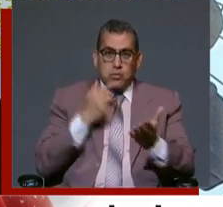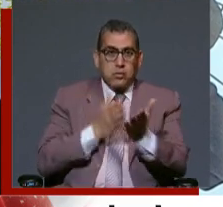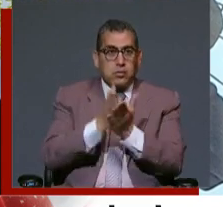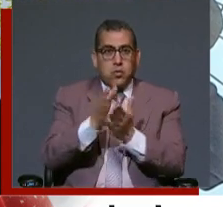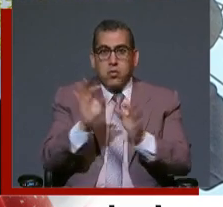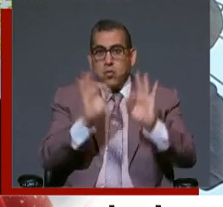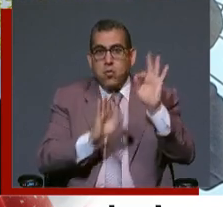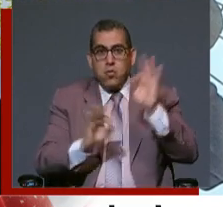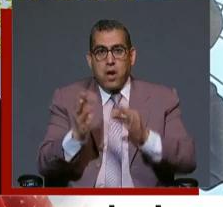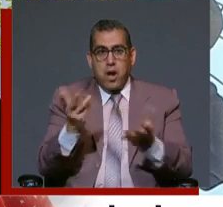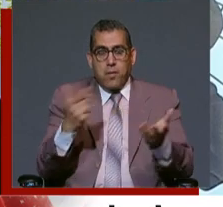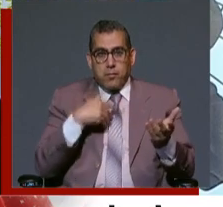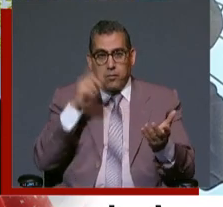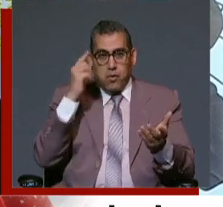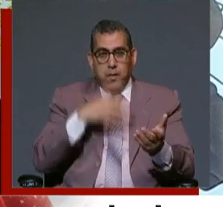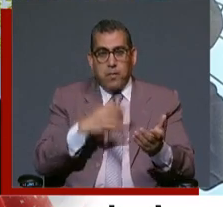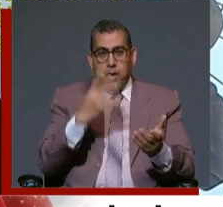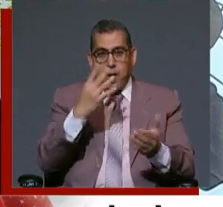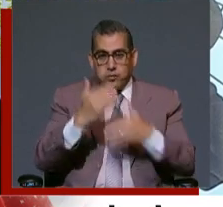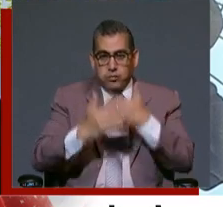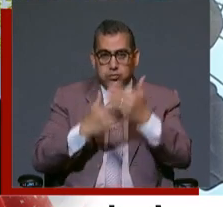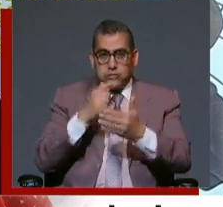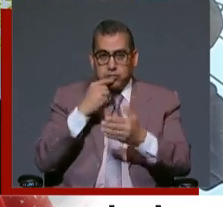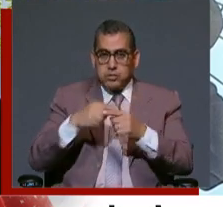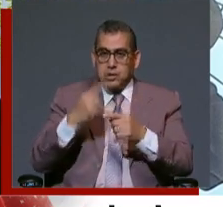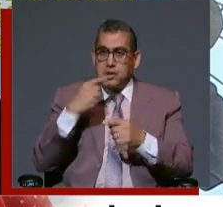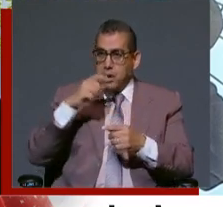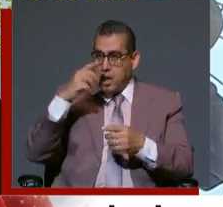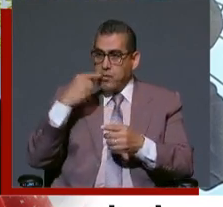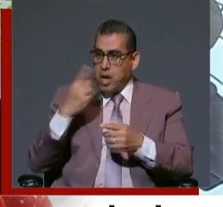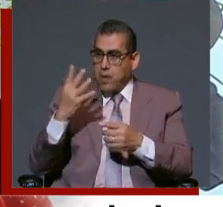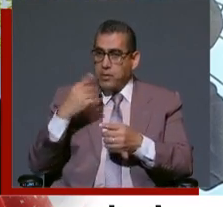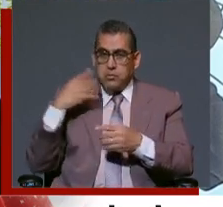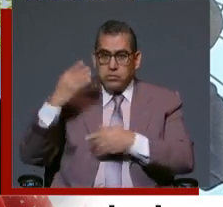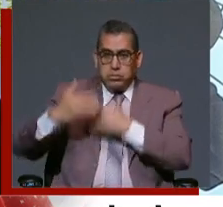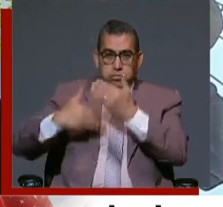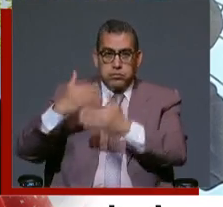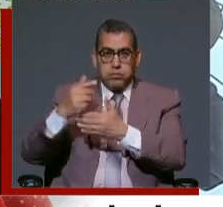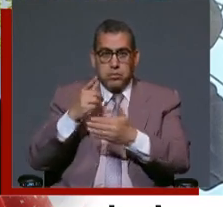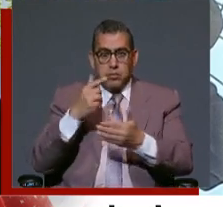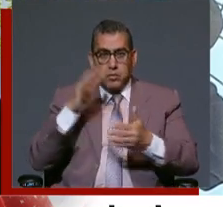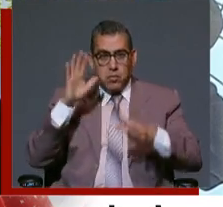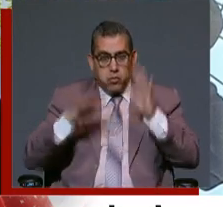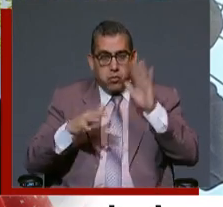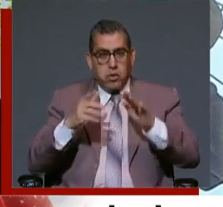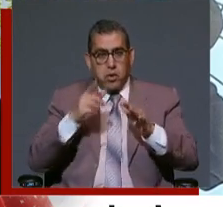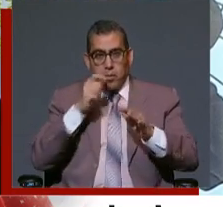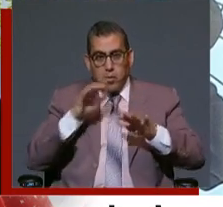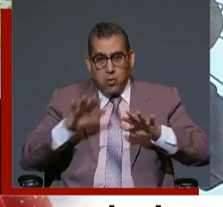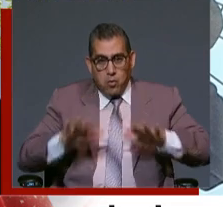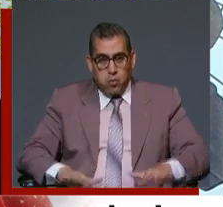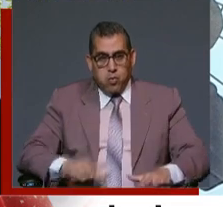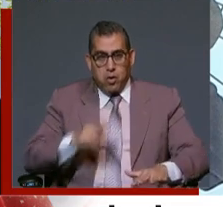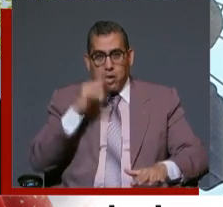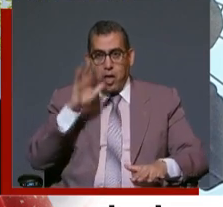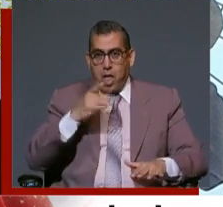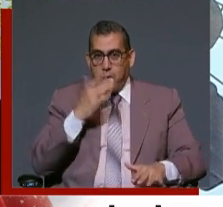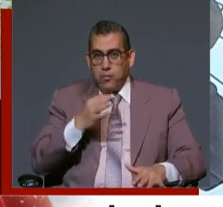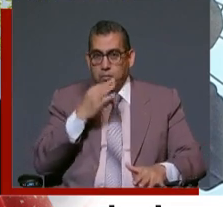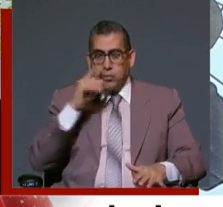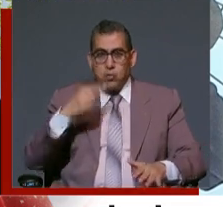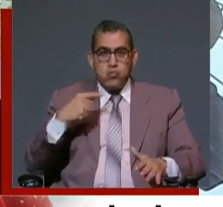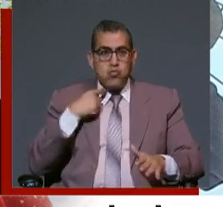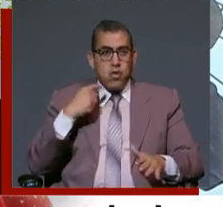من 4 مواسم متعاقبة، وقد خلقت الأعاصير والفيضانات دمارا في أعقابها